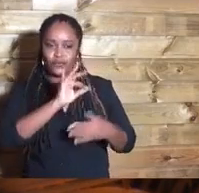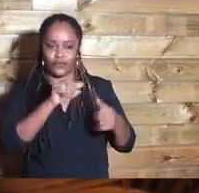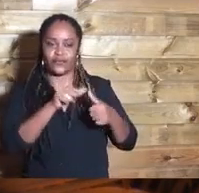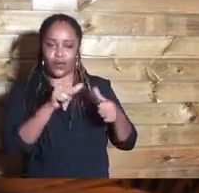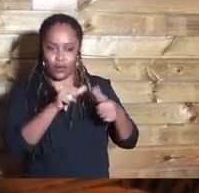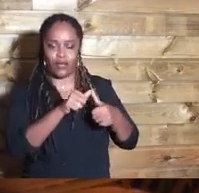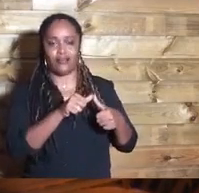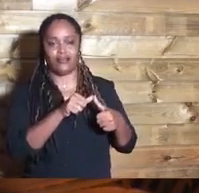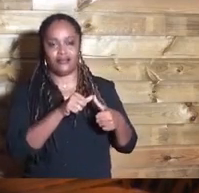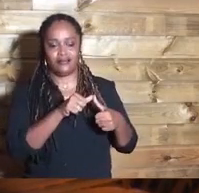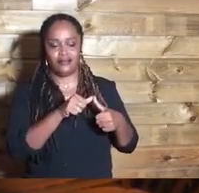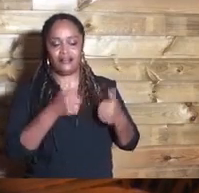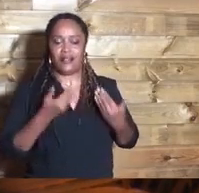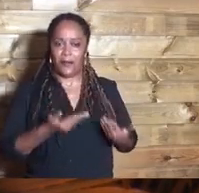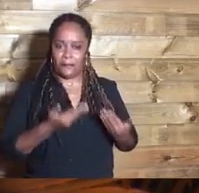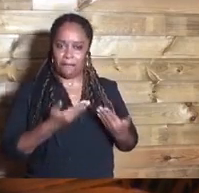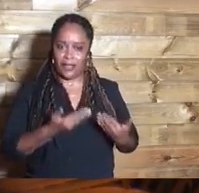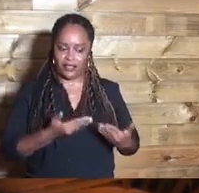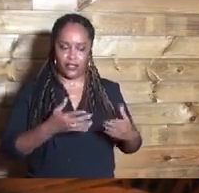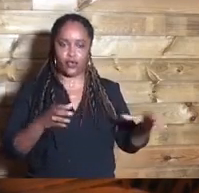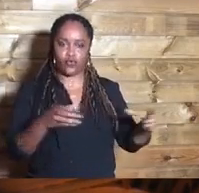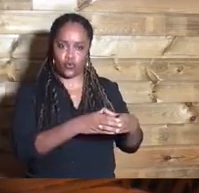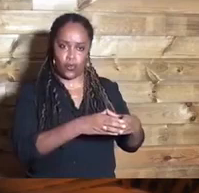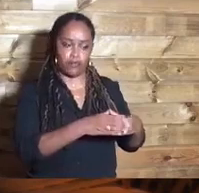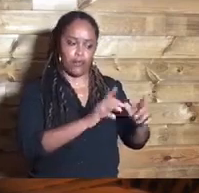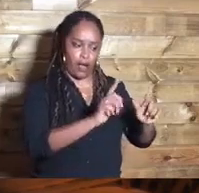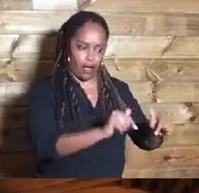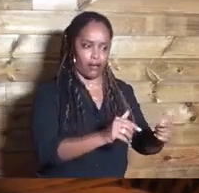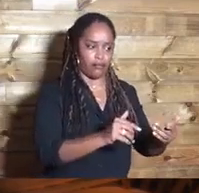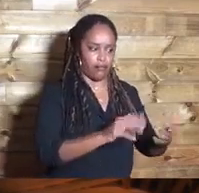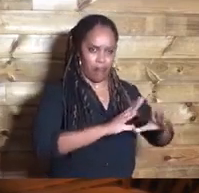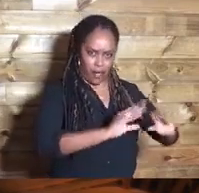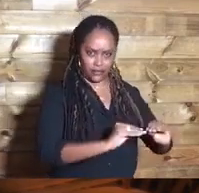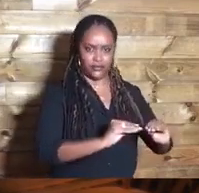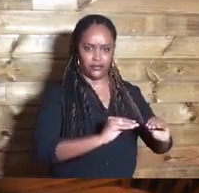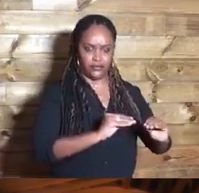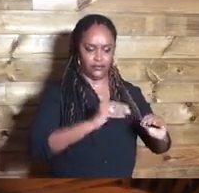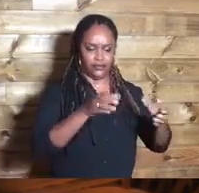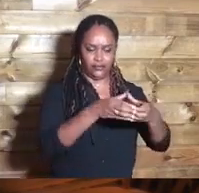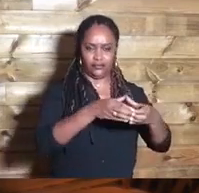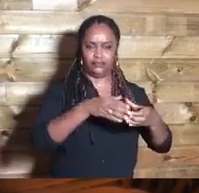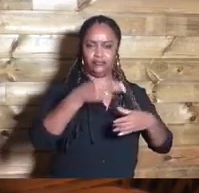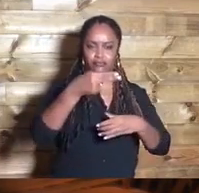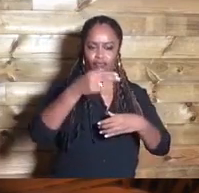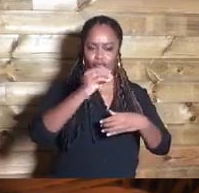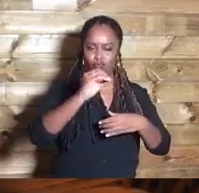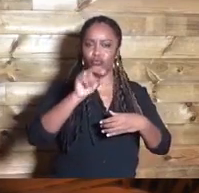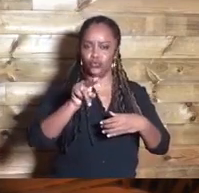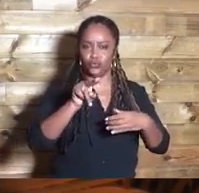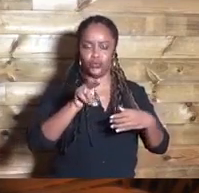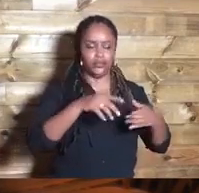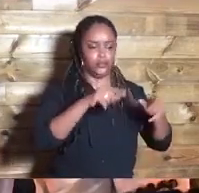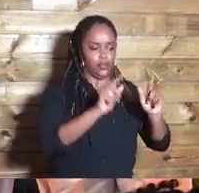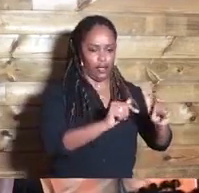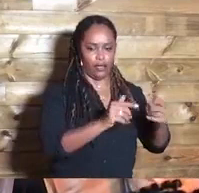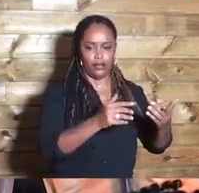que actuellement, le groupe là que ils ont mis au point là, c'est un groupe qui, manifestement